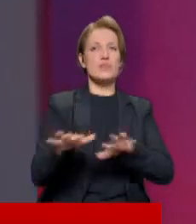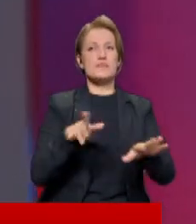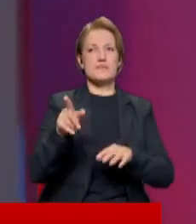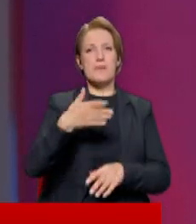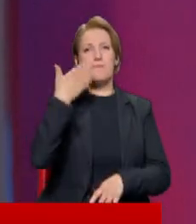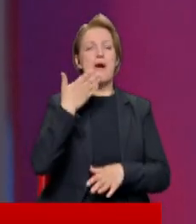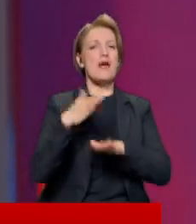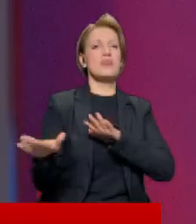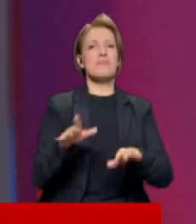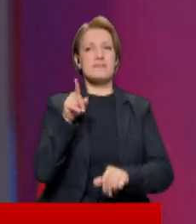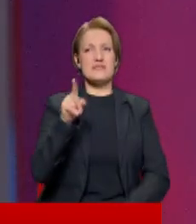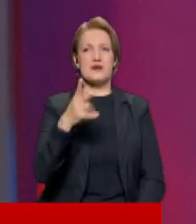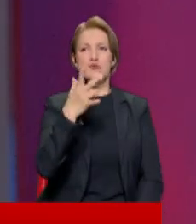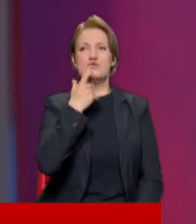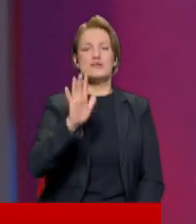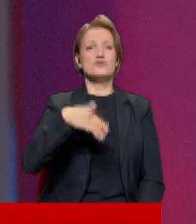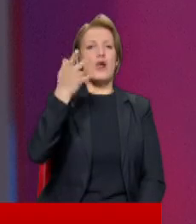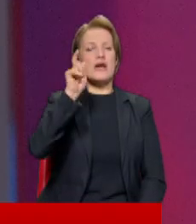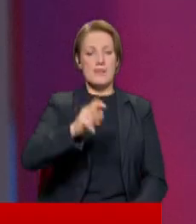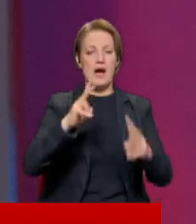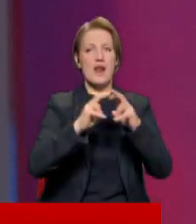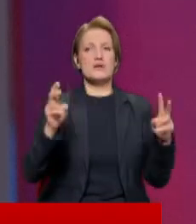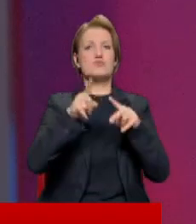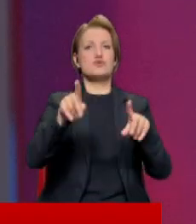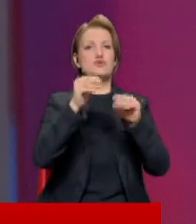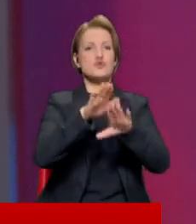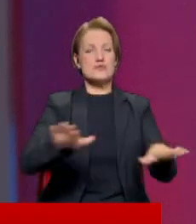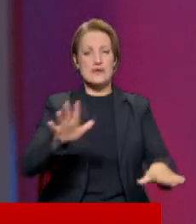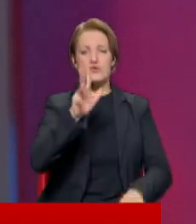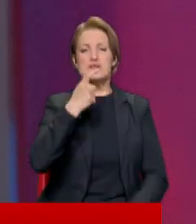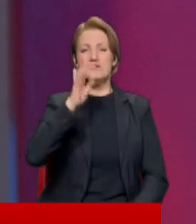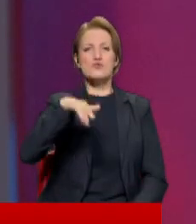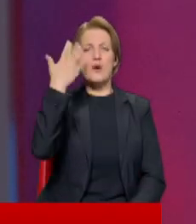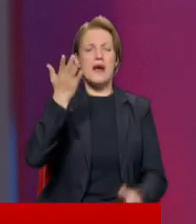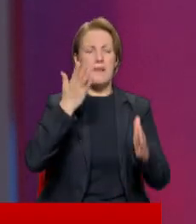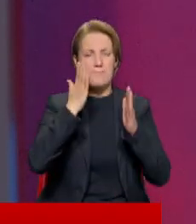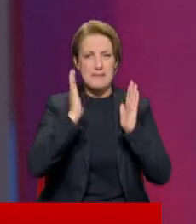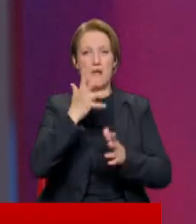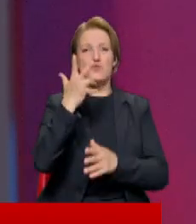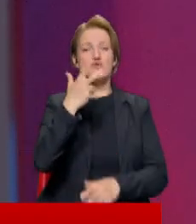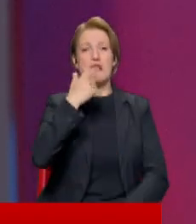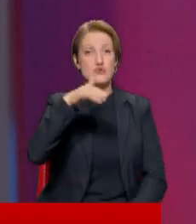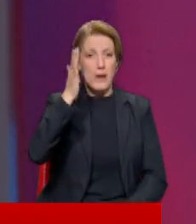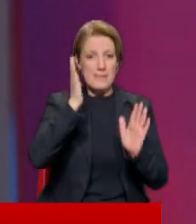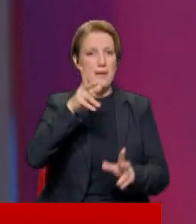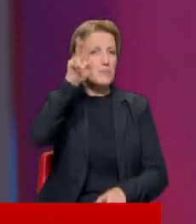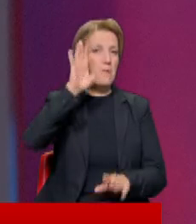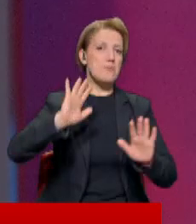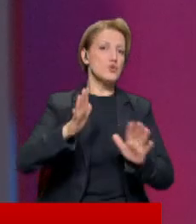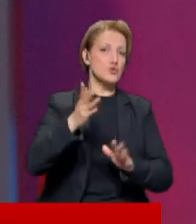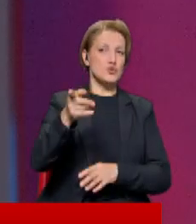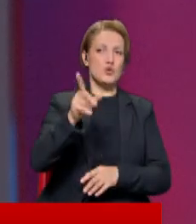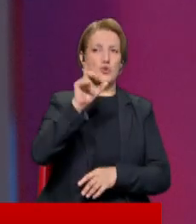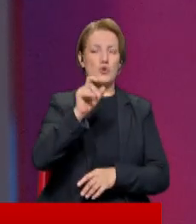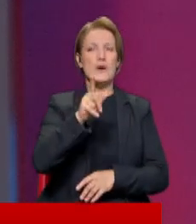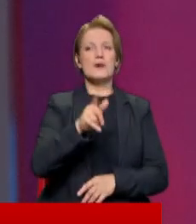Marmara depreminde 3 yıl sonra yapılan araştırmalarda Bu çocukların 3 yıl sonra bile çok büyük psikiyatrik sorunlar yaşadığını gösteriyor ve o